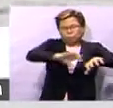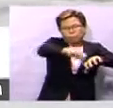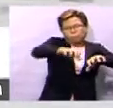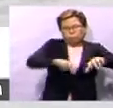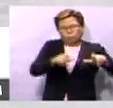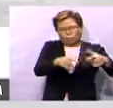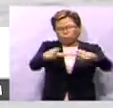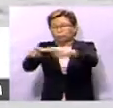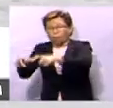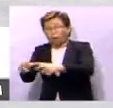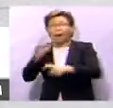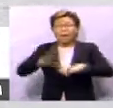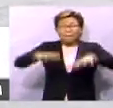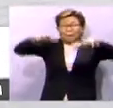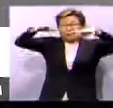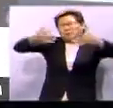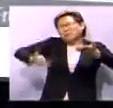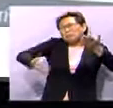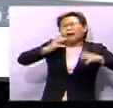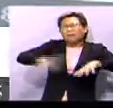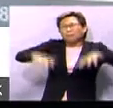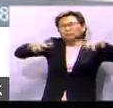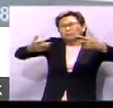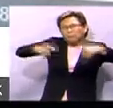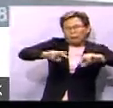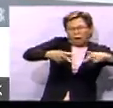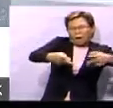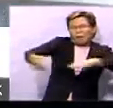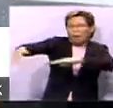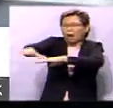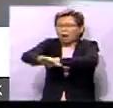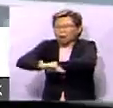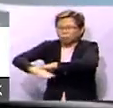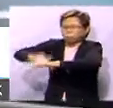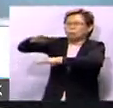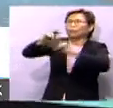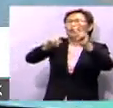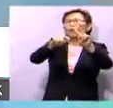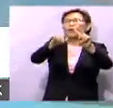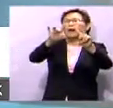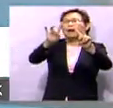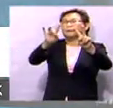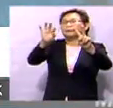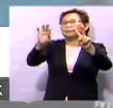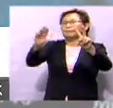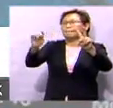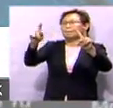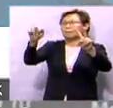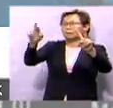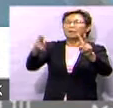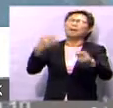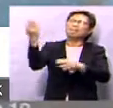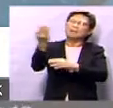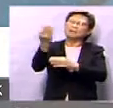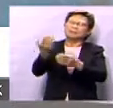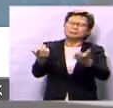kumpulan. Fenomena air pasang besar dijangka menyebabkan paras air laut mencecah 2.89 meter. Lazimnya,